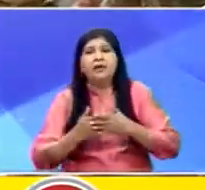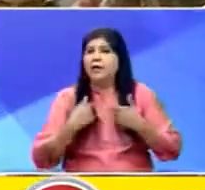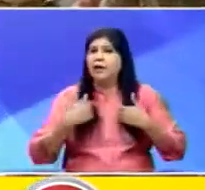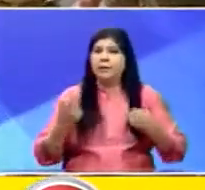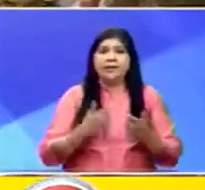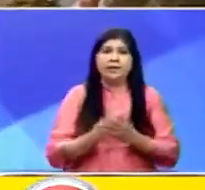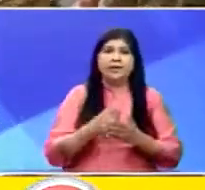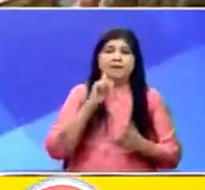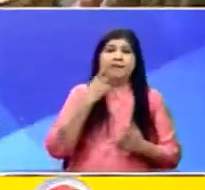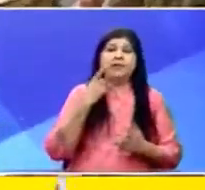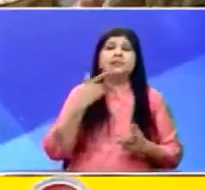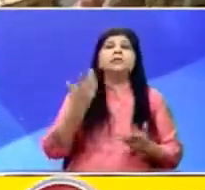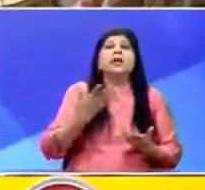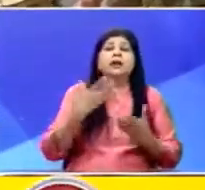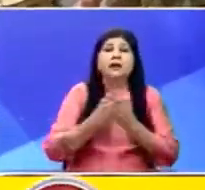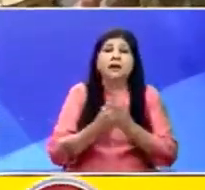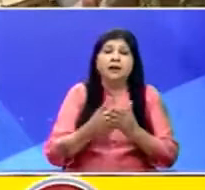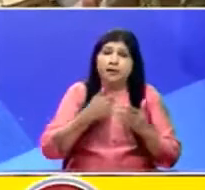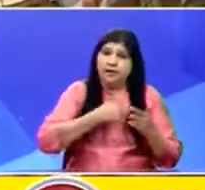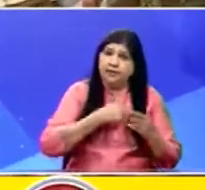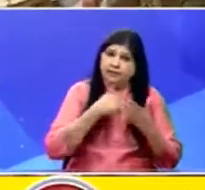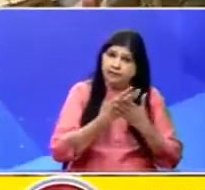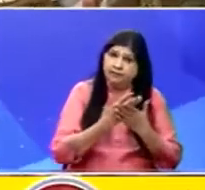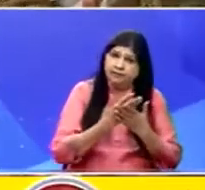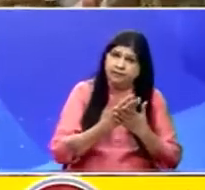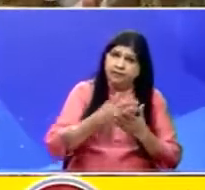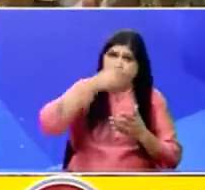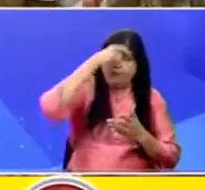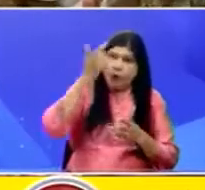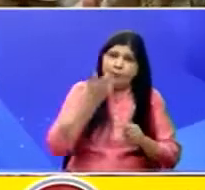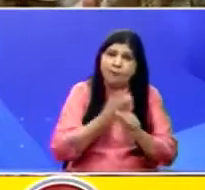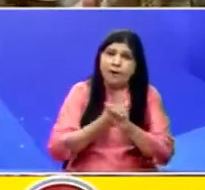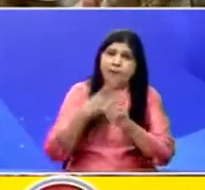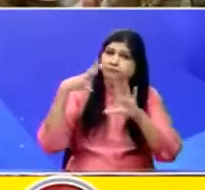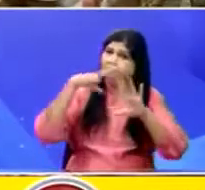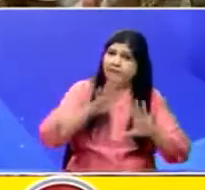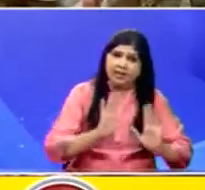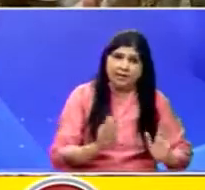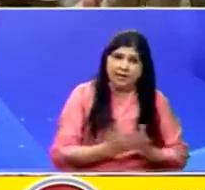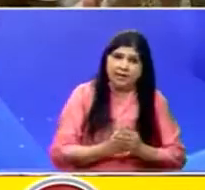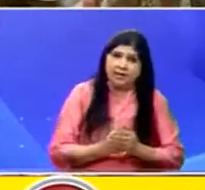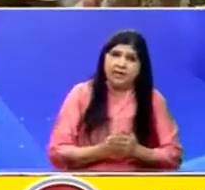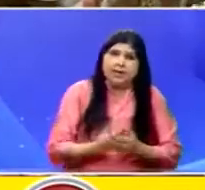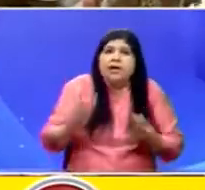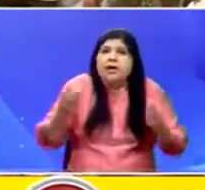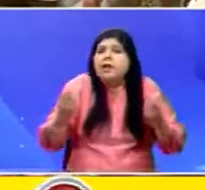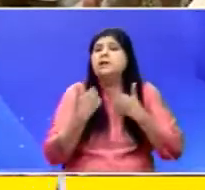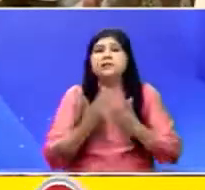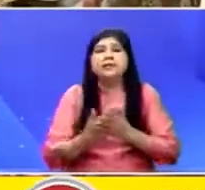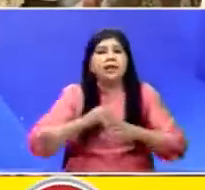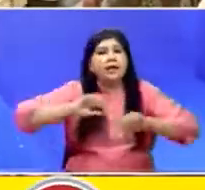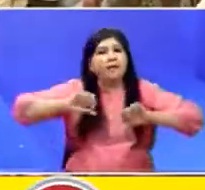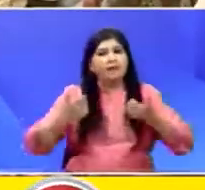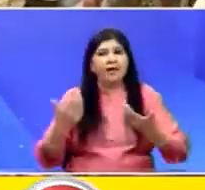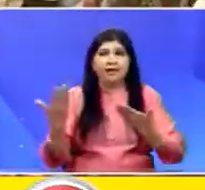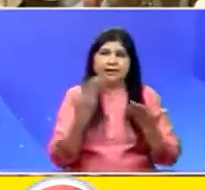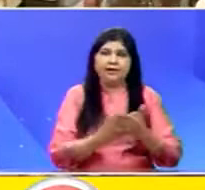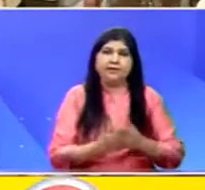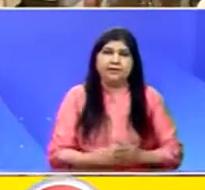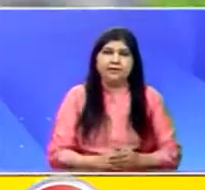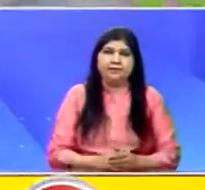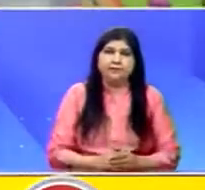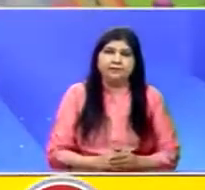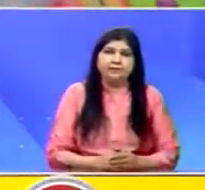पाठ तो यही मिलता है कि हम परिस्थितियों के दबाव में न आए तो आसानी से उन पर विजय भी प्राप्त कर सकते